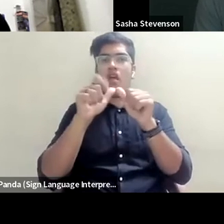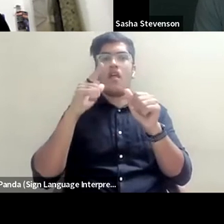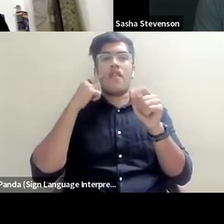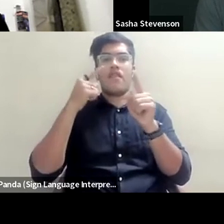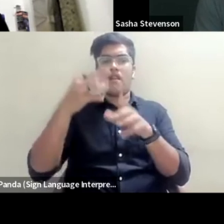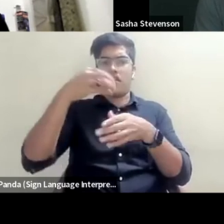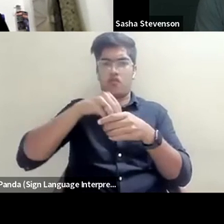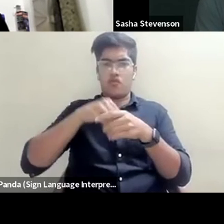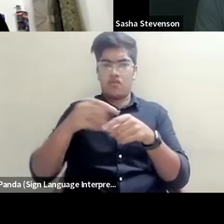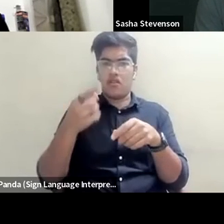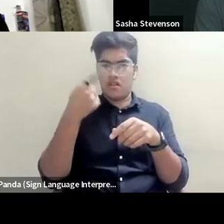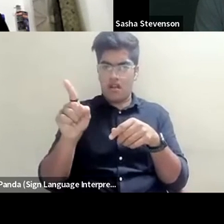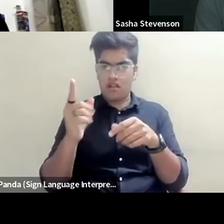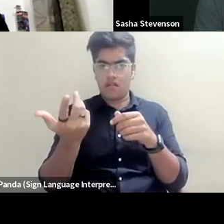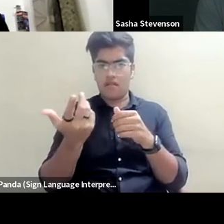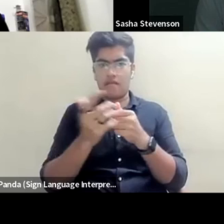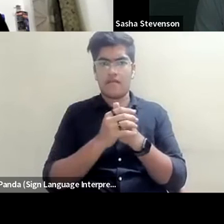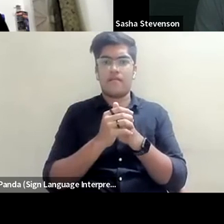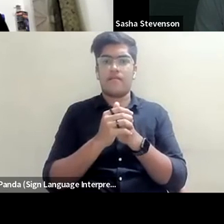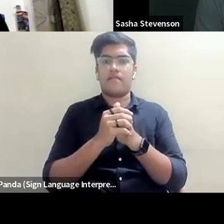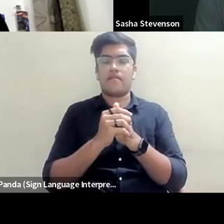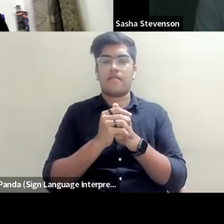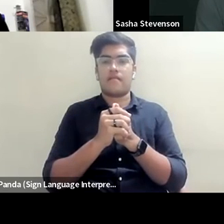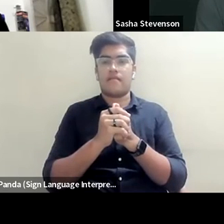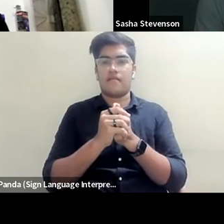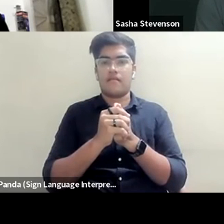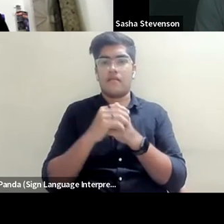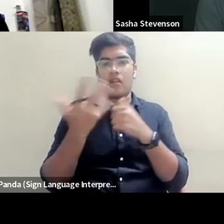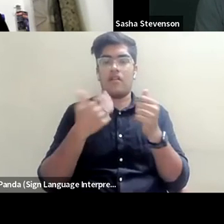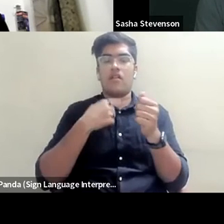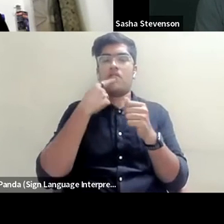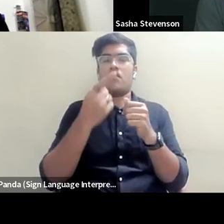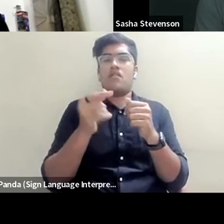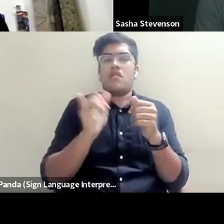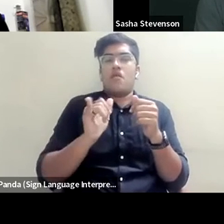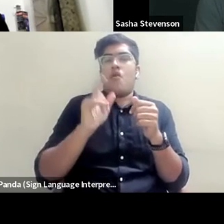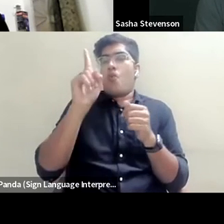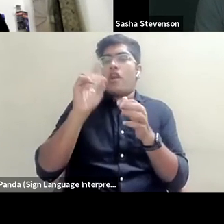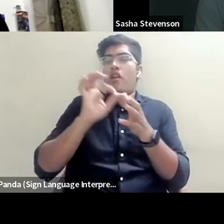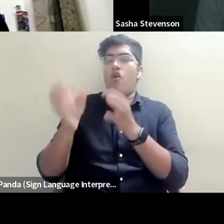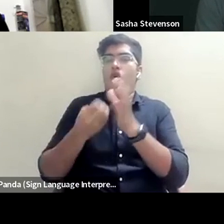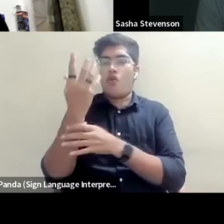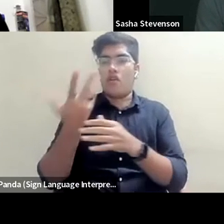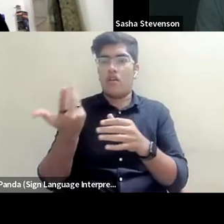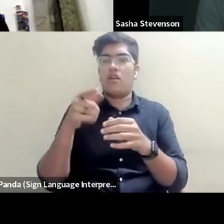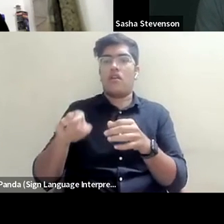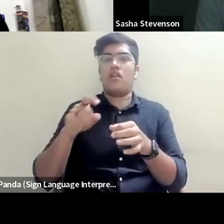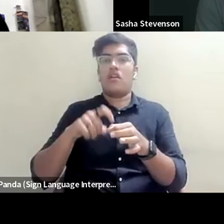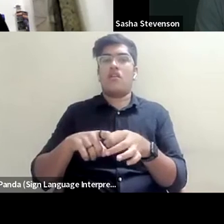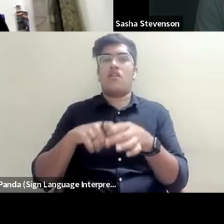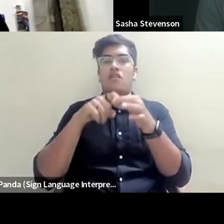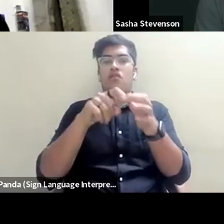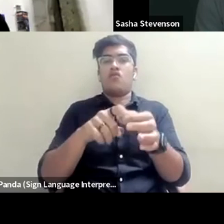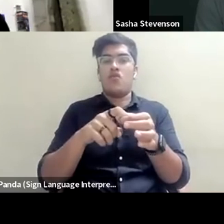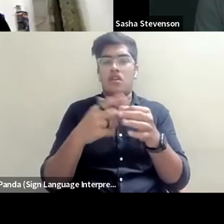to you? ये पूछा है उन्होंने. देखिए, ये कोई एक ऑर्गेनाइजेशन ये सवाल छुड़ाने वाला